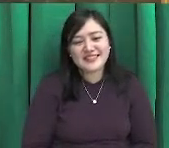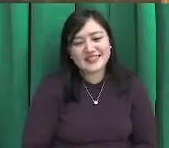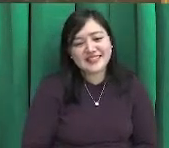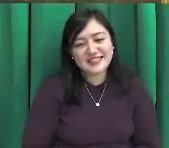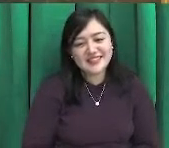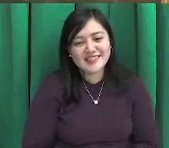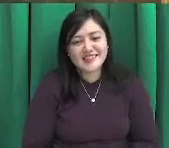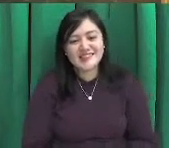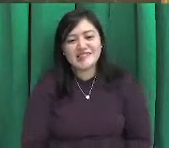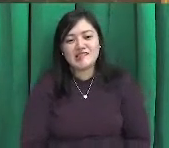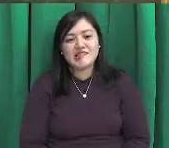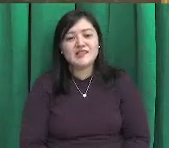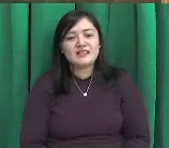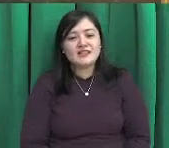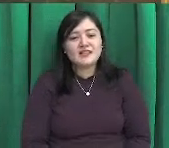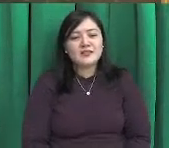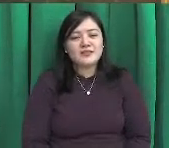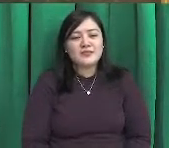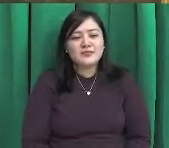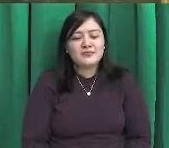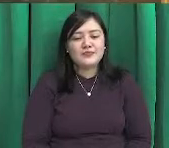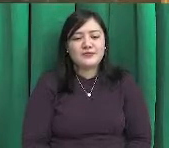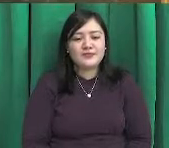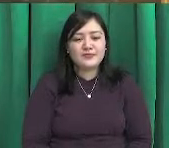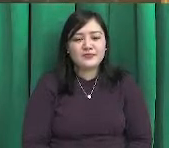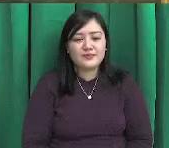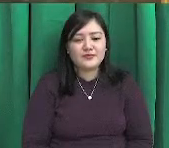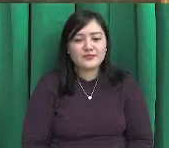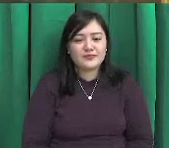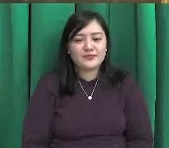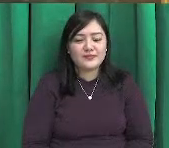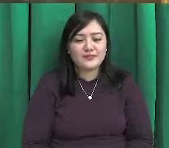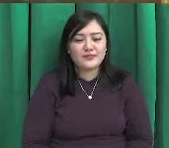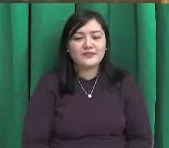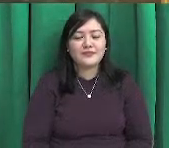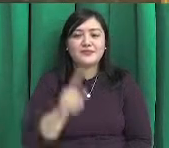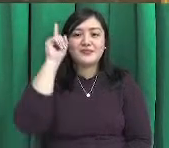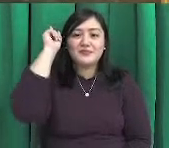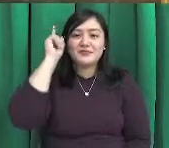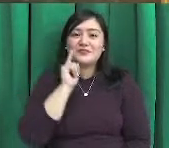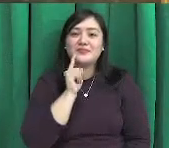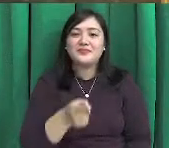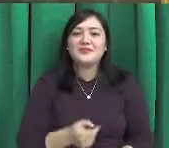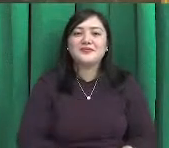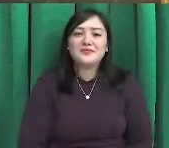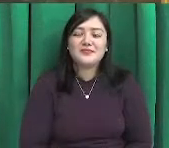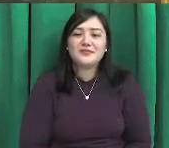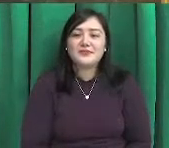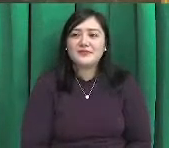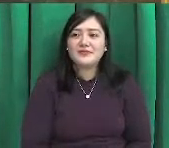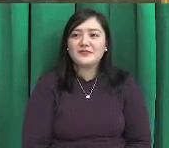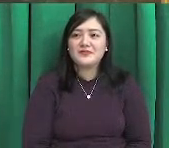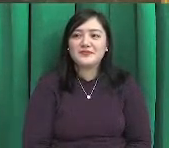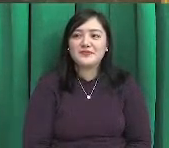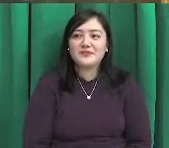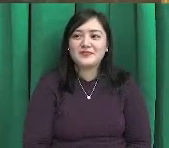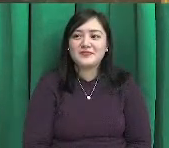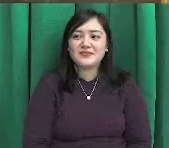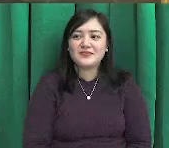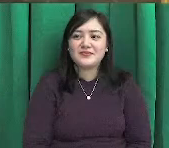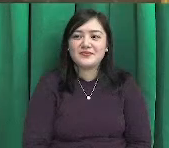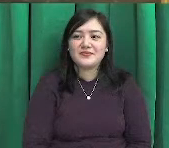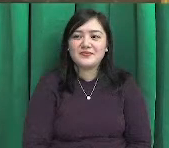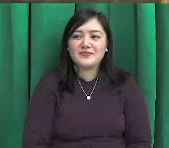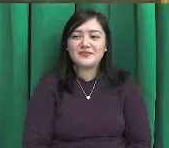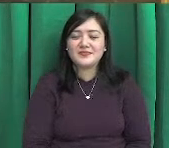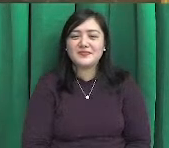paano natin to? Kung ito ba'y bilang asawa ni Dan, naranasan mo? Ang alin po, Pastor? Yung sinasabi ko,